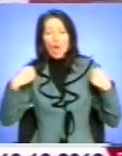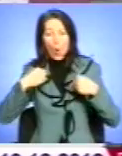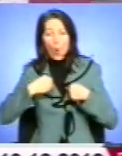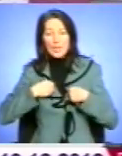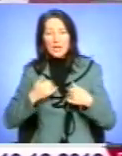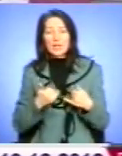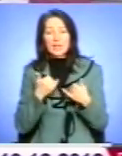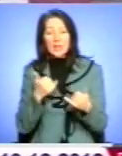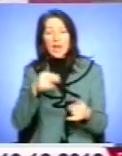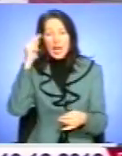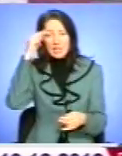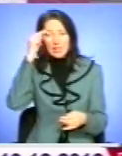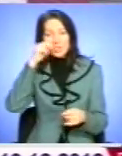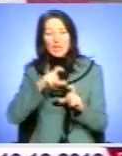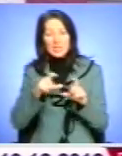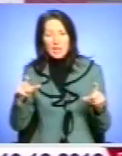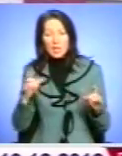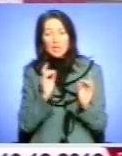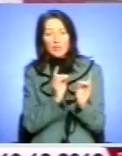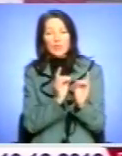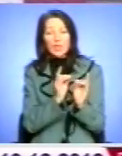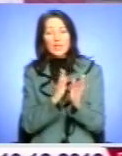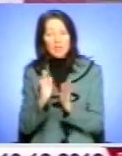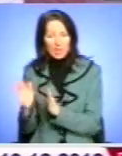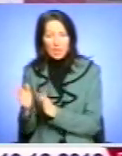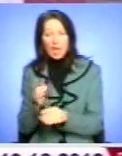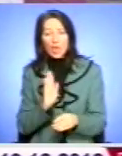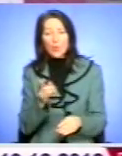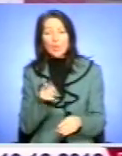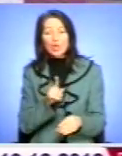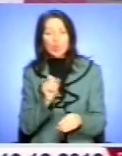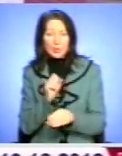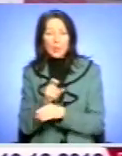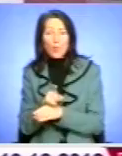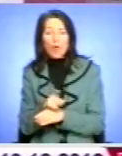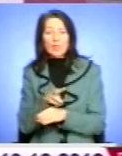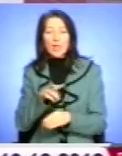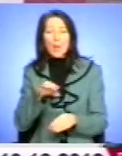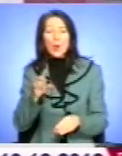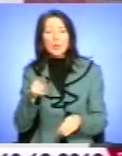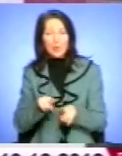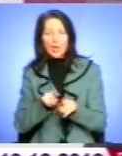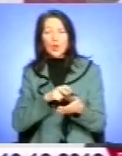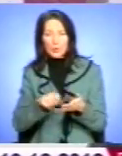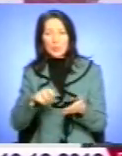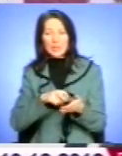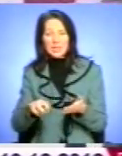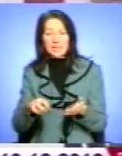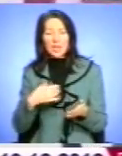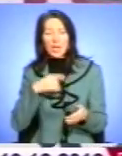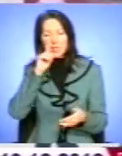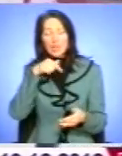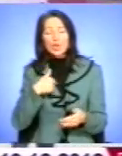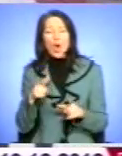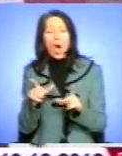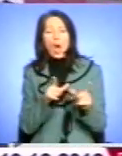для навчальних закладів, для інтернатних закладів це буде те, що вони замовили Миколаю. Вони також йому писали листи. Я знаю, що поїхали